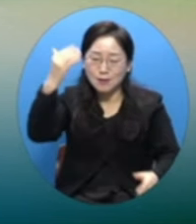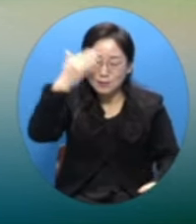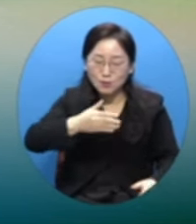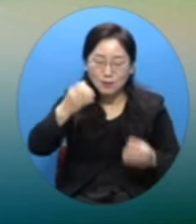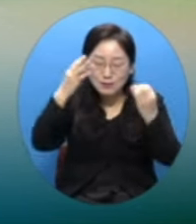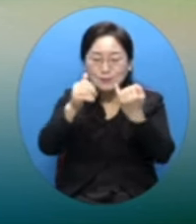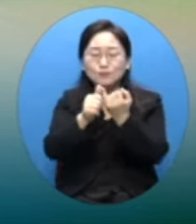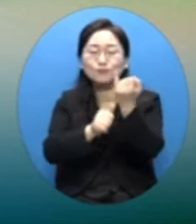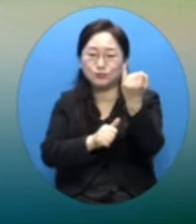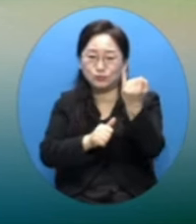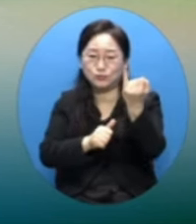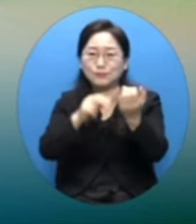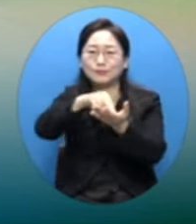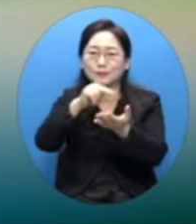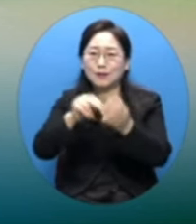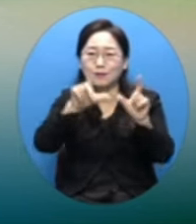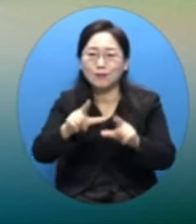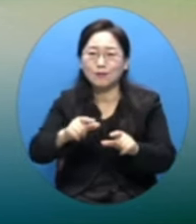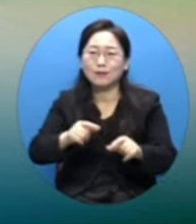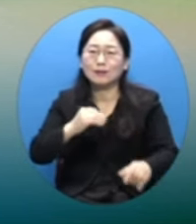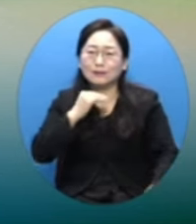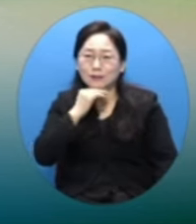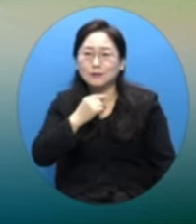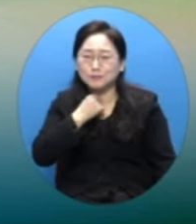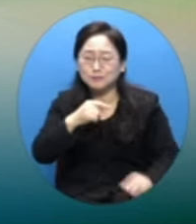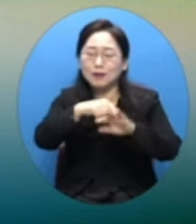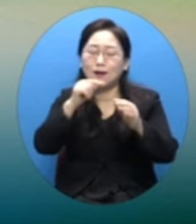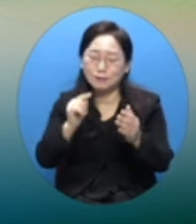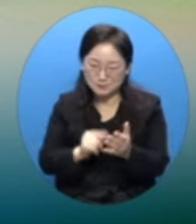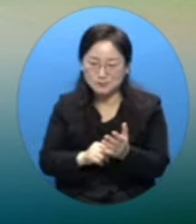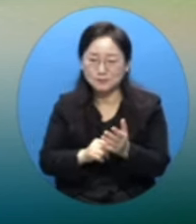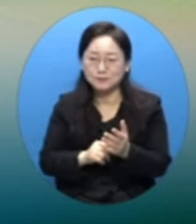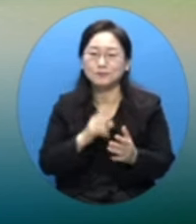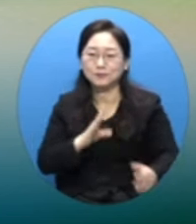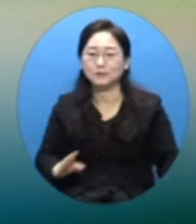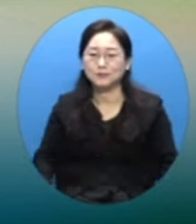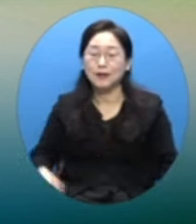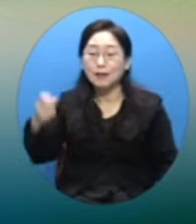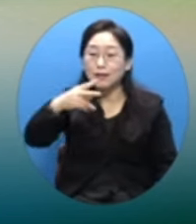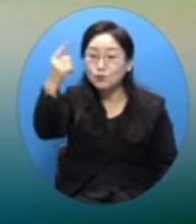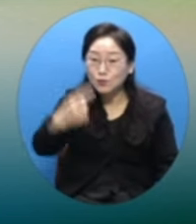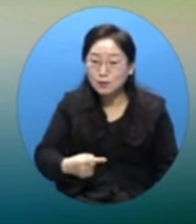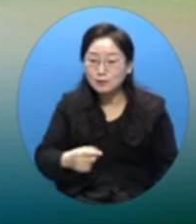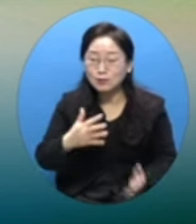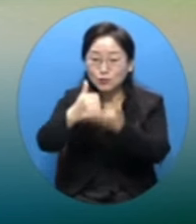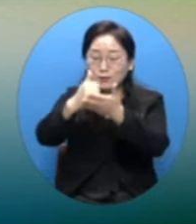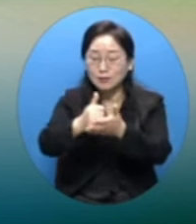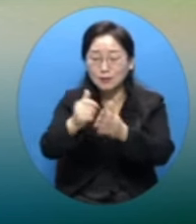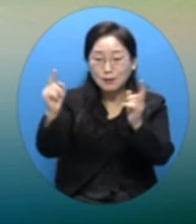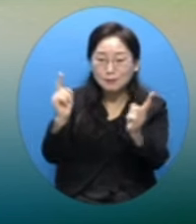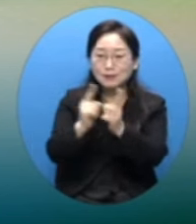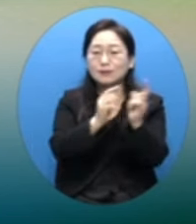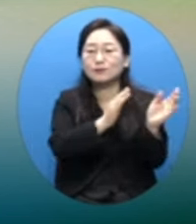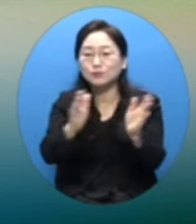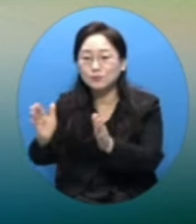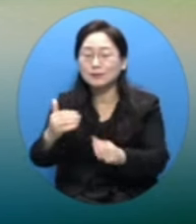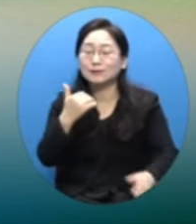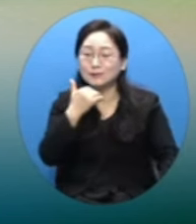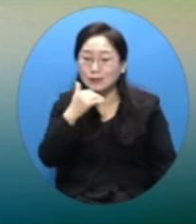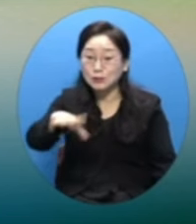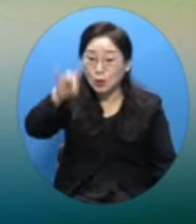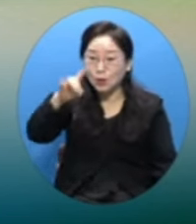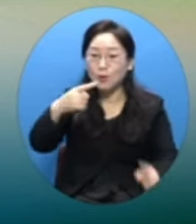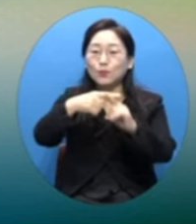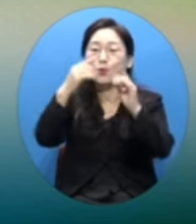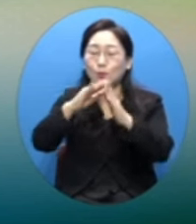살며 기다리고 싶은 마음이 내 마음의 전부가 돼버렸다. 다시 오실 주님을 맞이할 준비를 하며 기다리는 초대교회